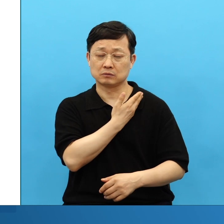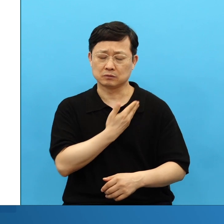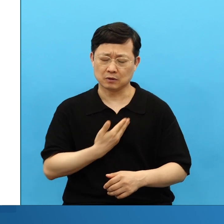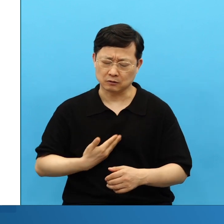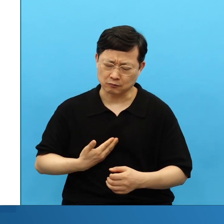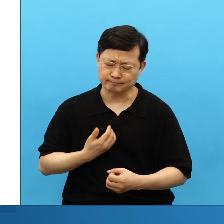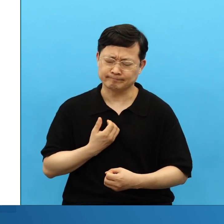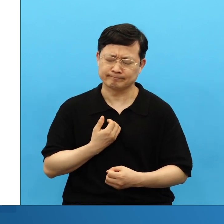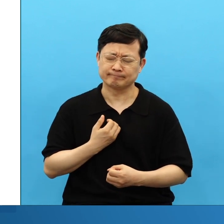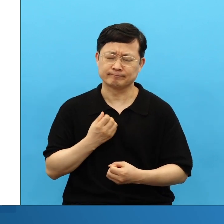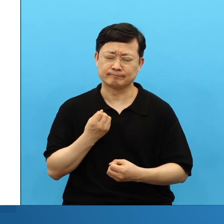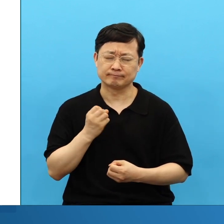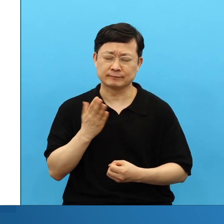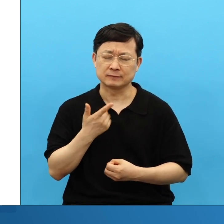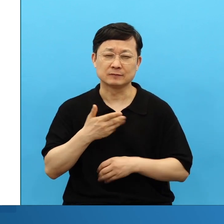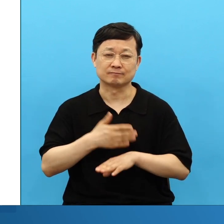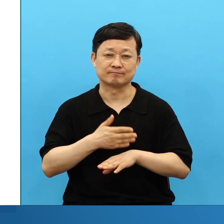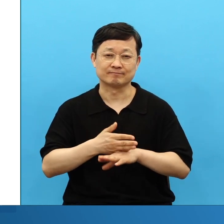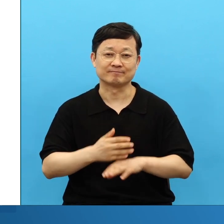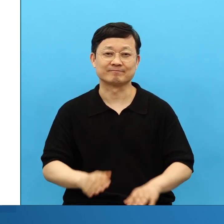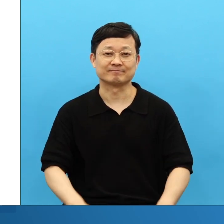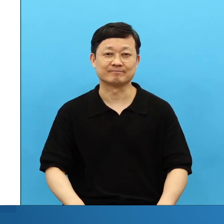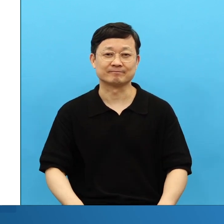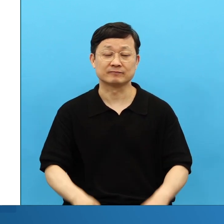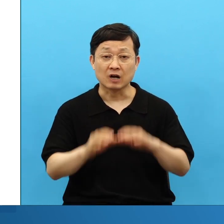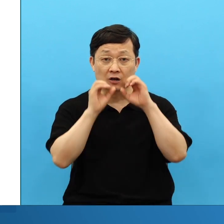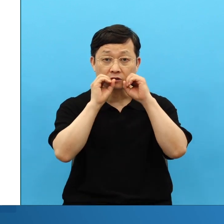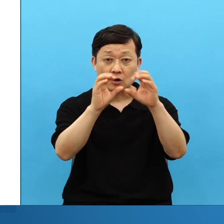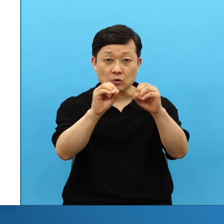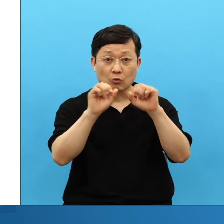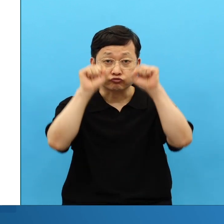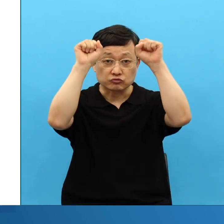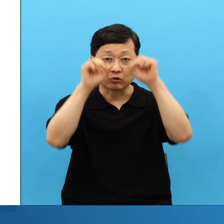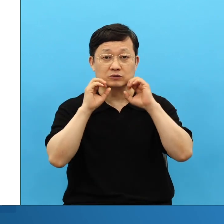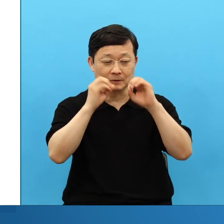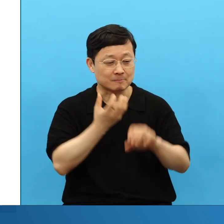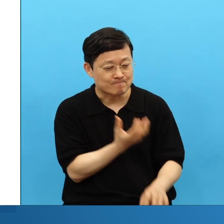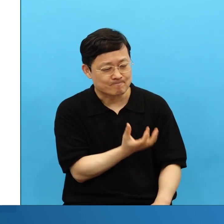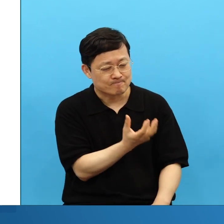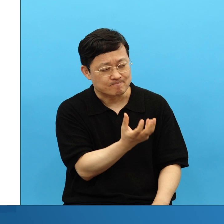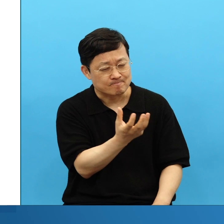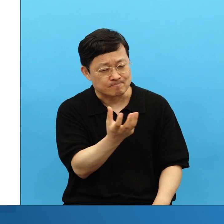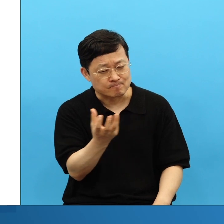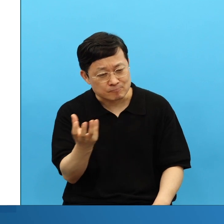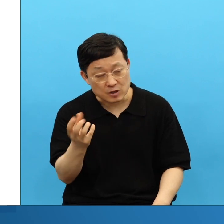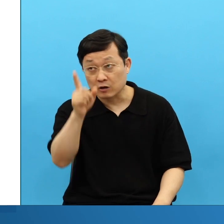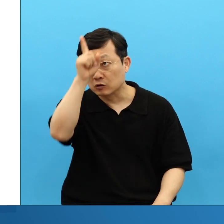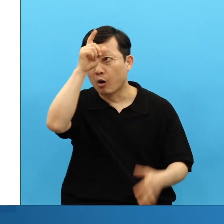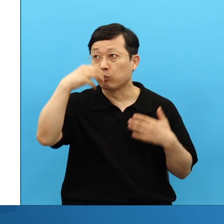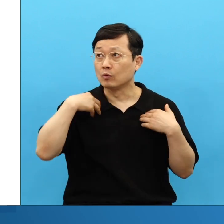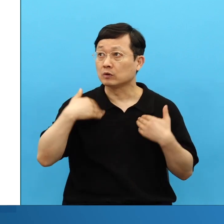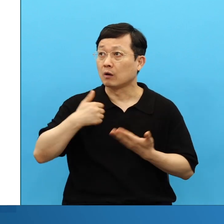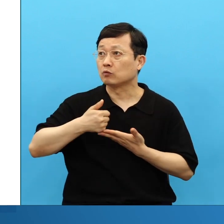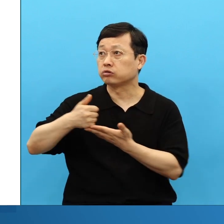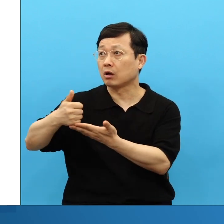됩니다. 전도운동 속에 있었는데 이제 지역사회와 국가에서도 저를 필요한